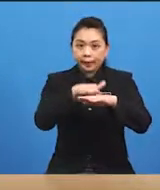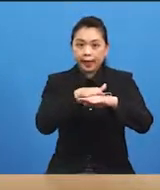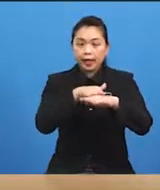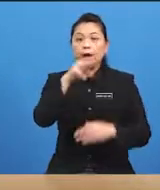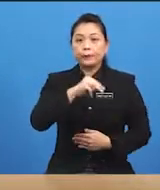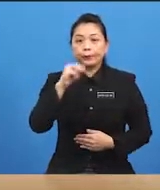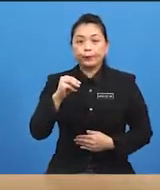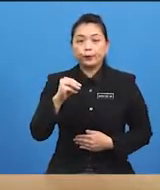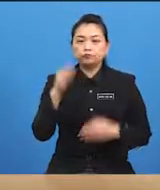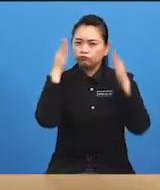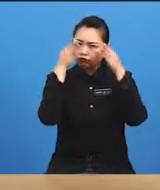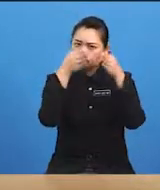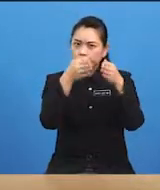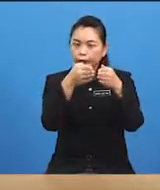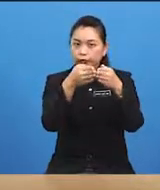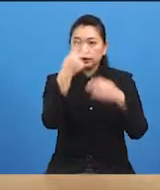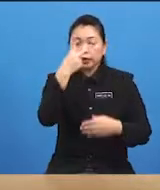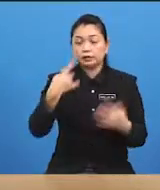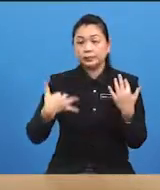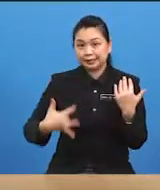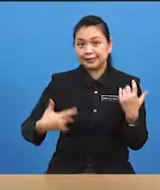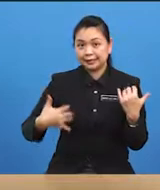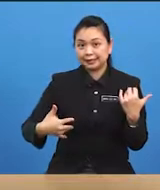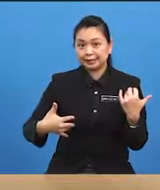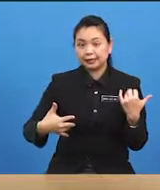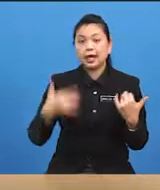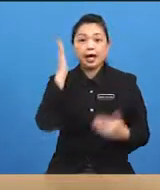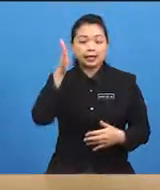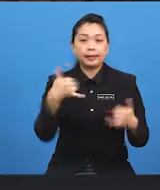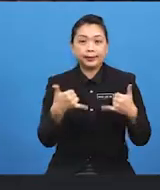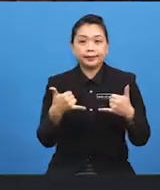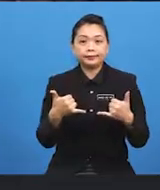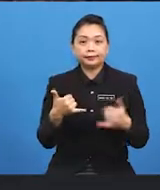Murid-murid, sila beri tumpuan kepada penjarian makam kod yang akan dimainkan.